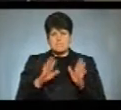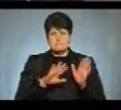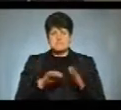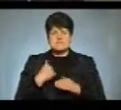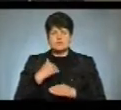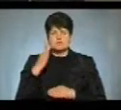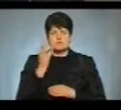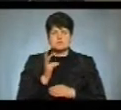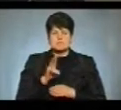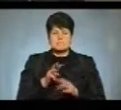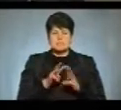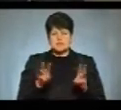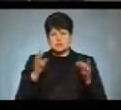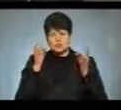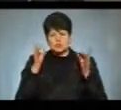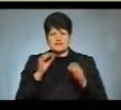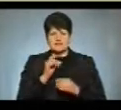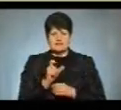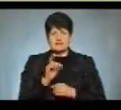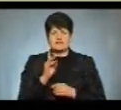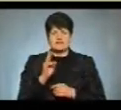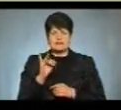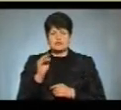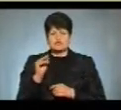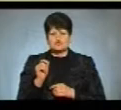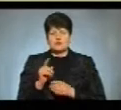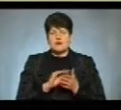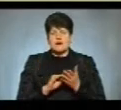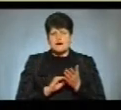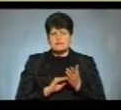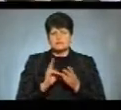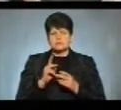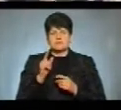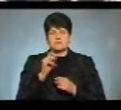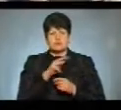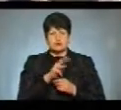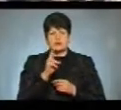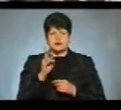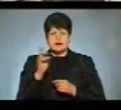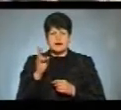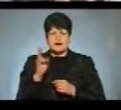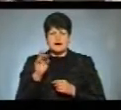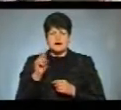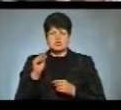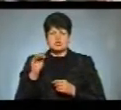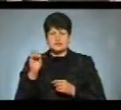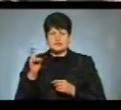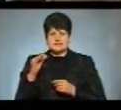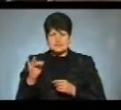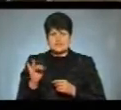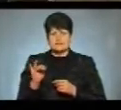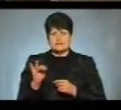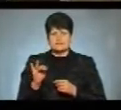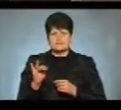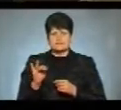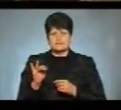на сцену вийшли міністр культури Євген Нищук, один з авторів законопроекту Микола Княжицький, спікер парламенту Андрій Парубій та патріарх